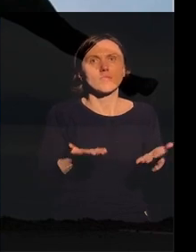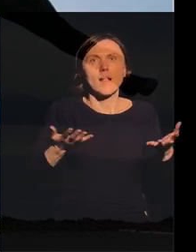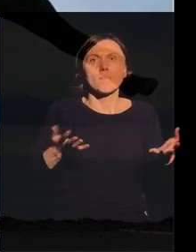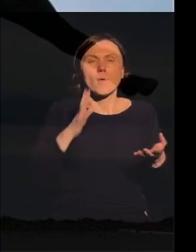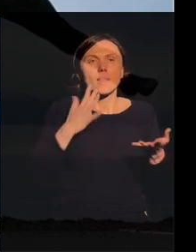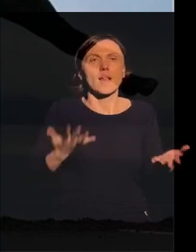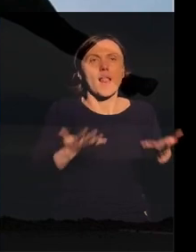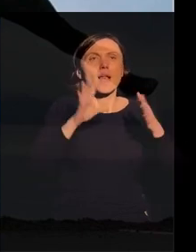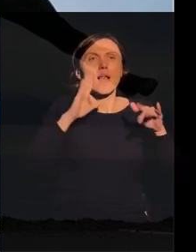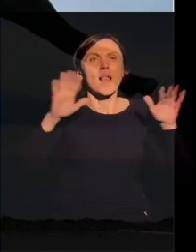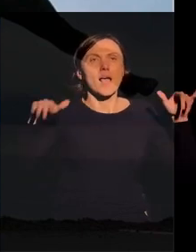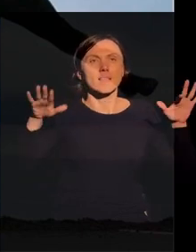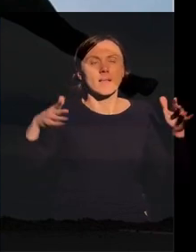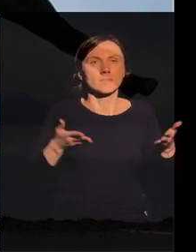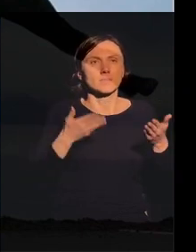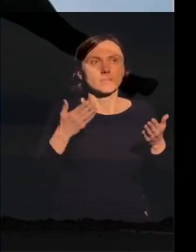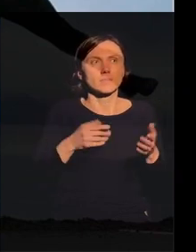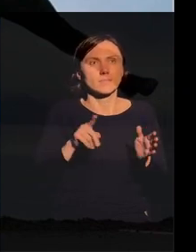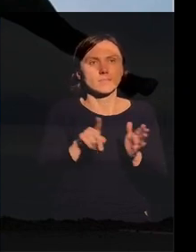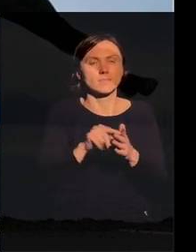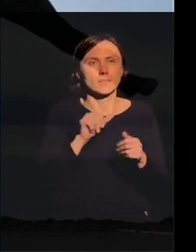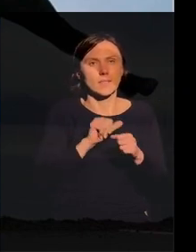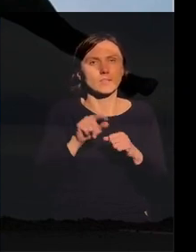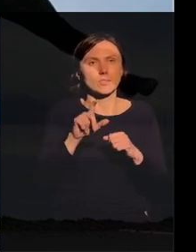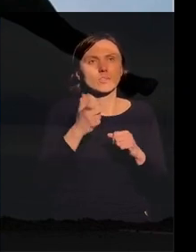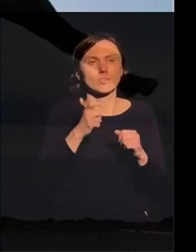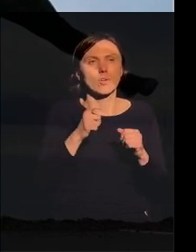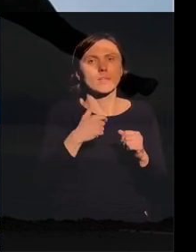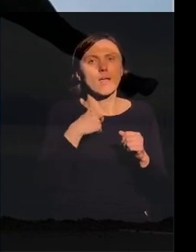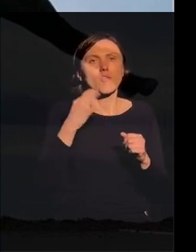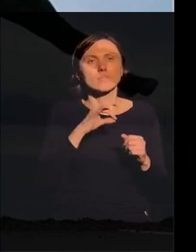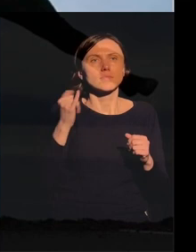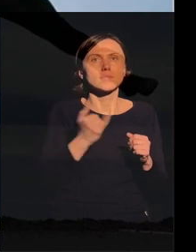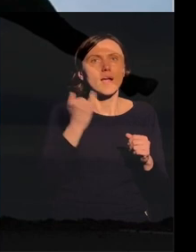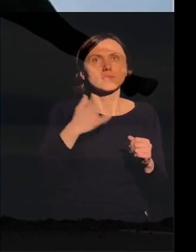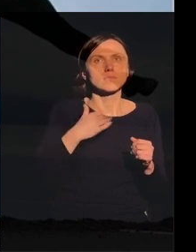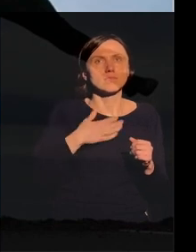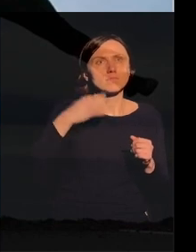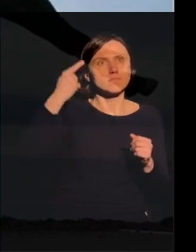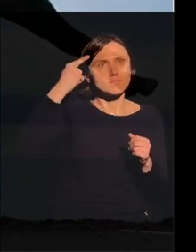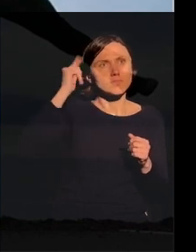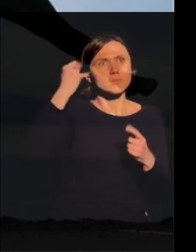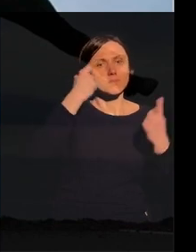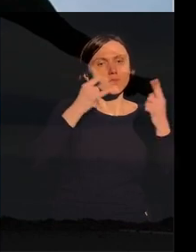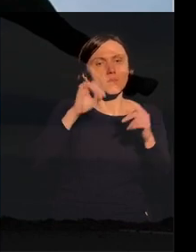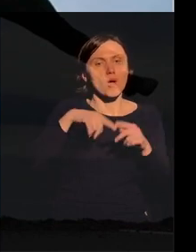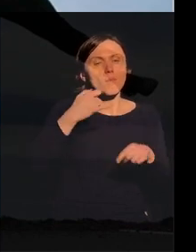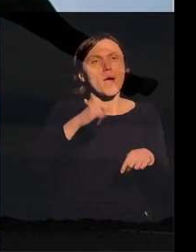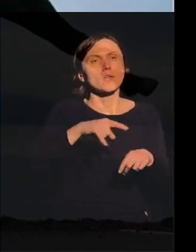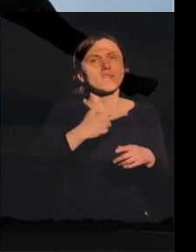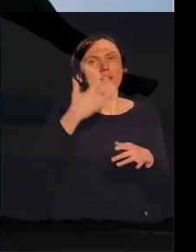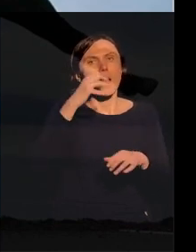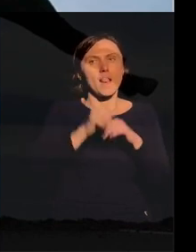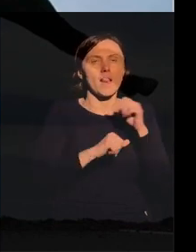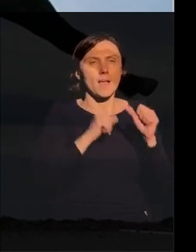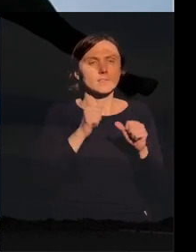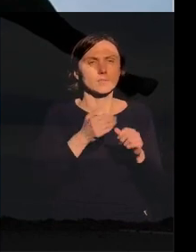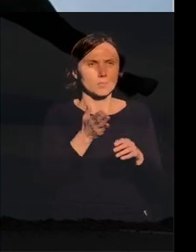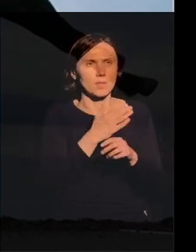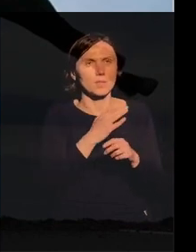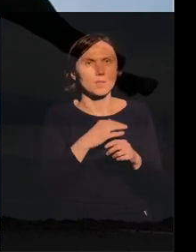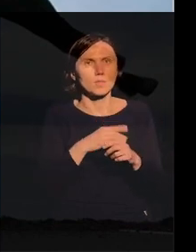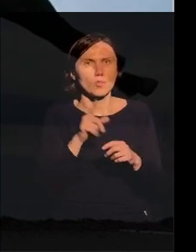ziemią, latania, też to jest coś, co ja od zawsze miałem w głowie i po bardzo, bardzo wielu latach, bo